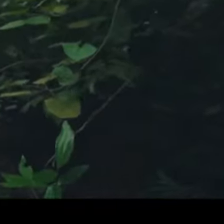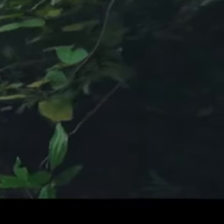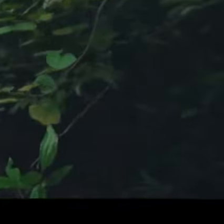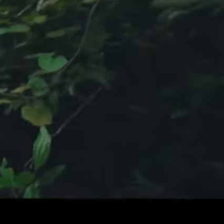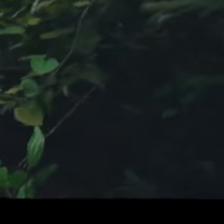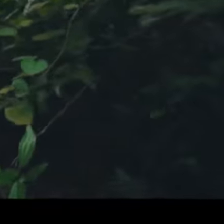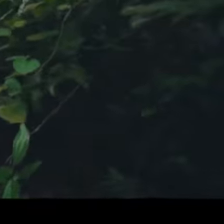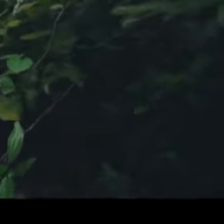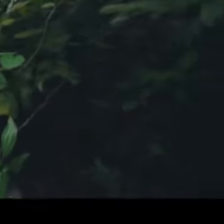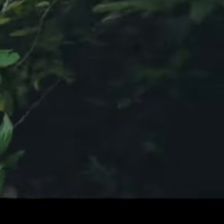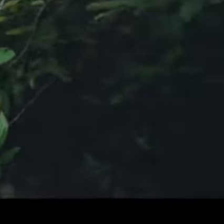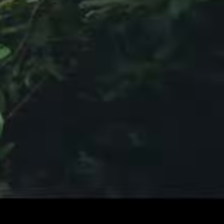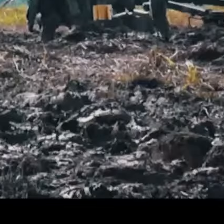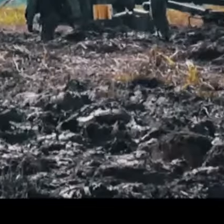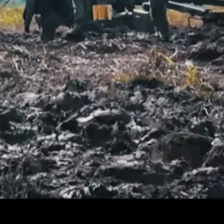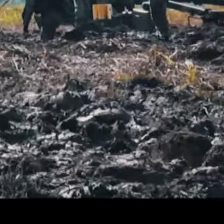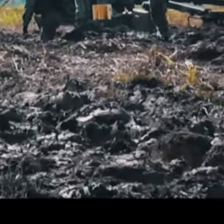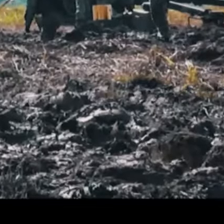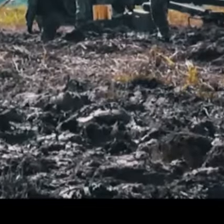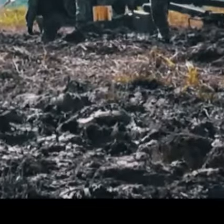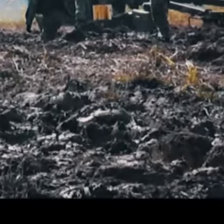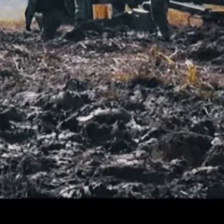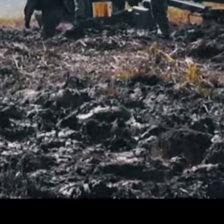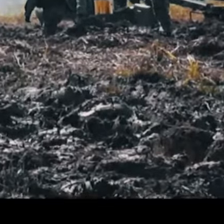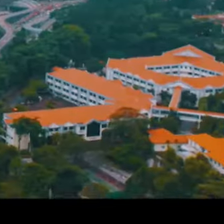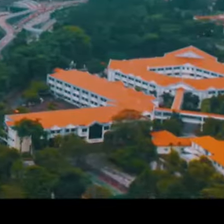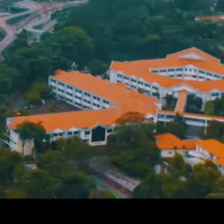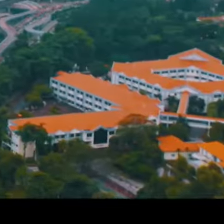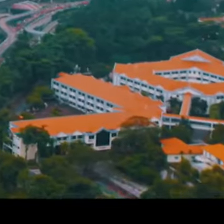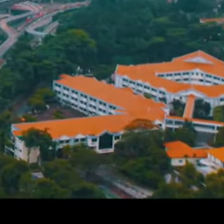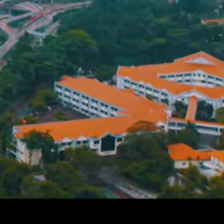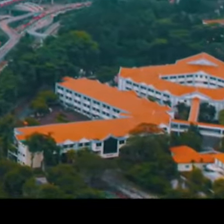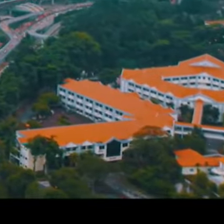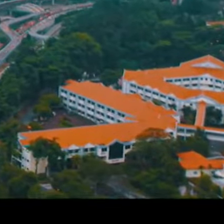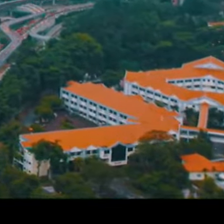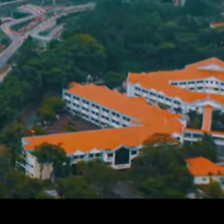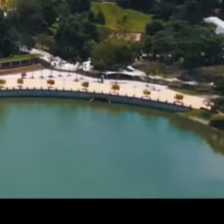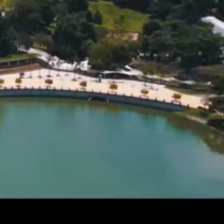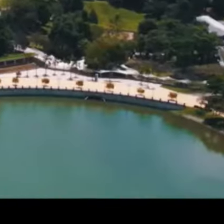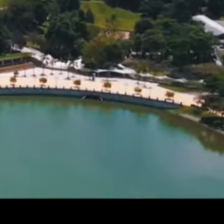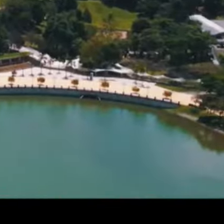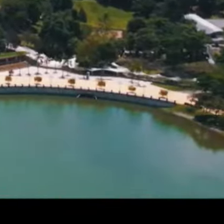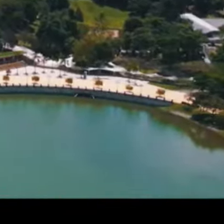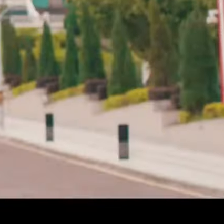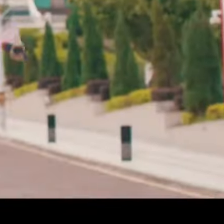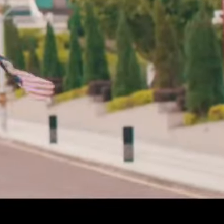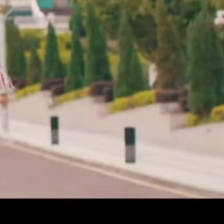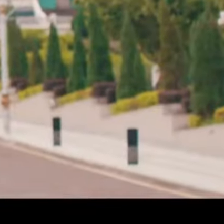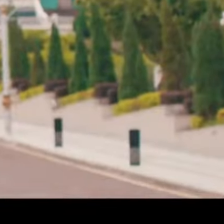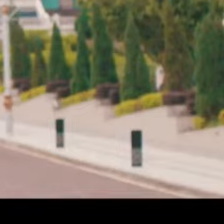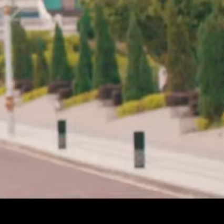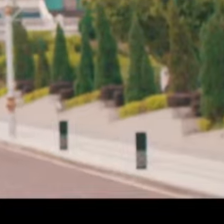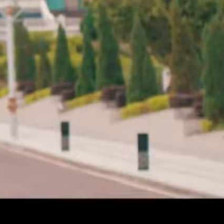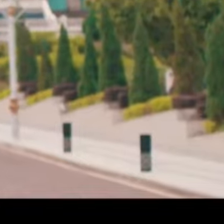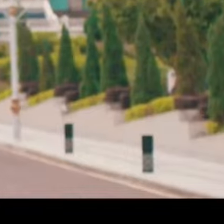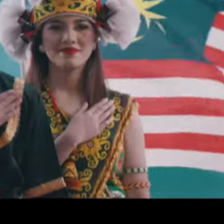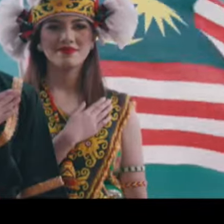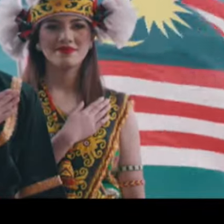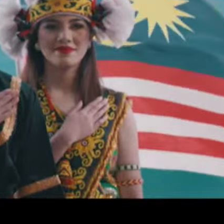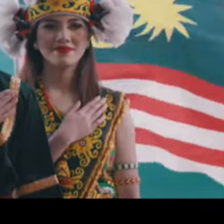Hari jiwa hamba kita kuburkan. Suka duka silih berganti.